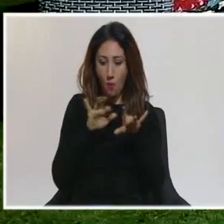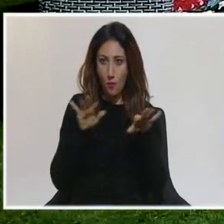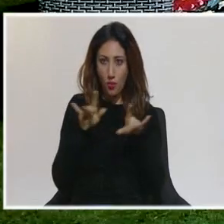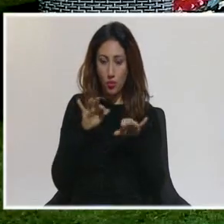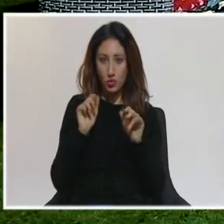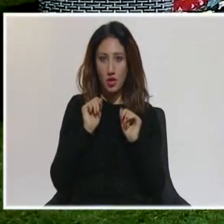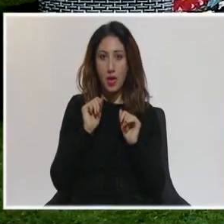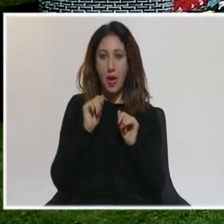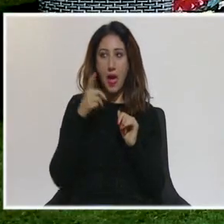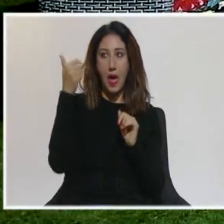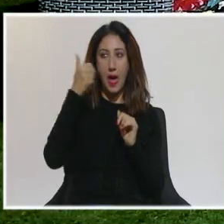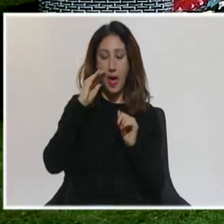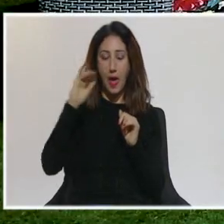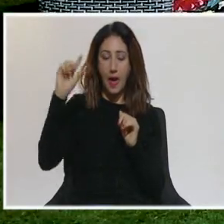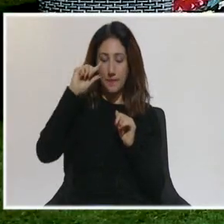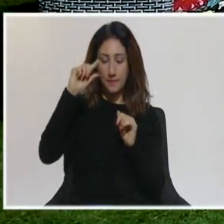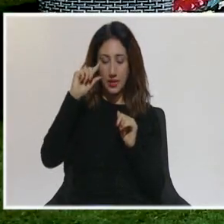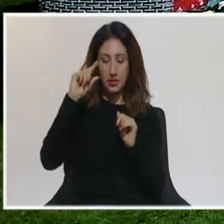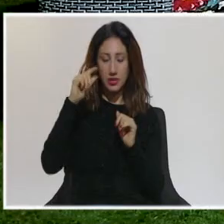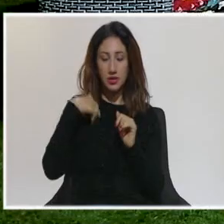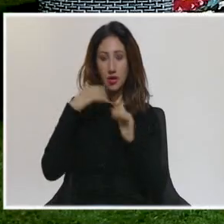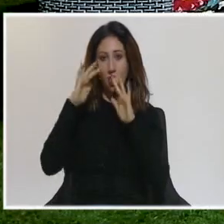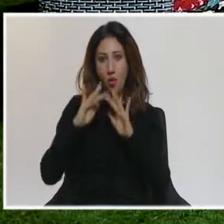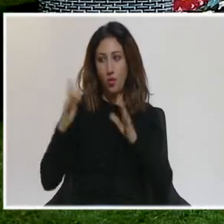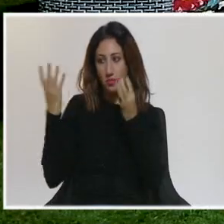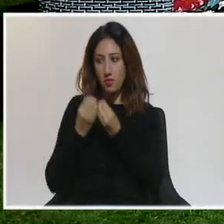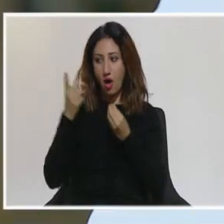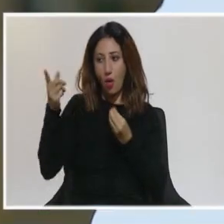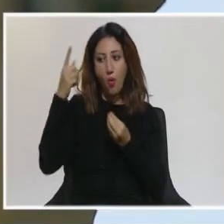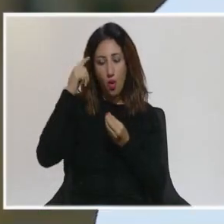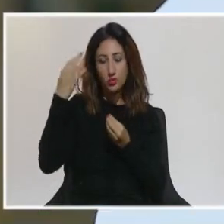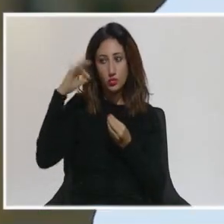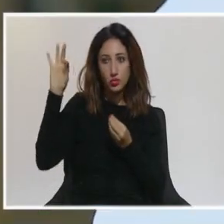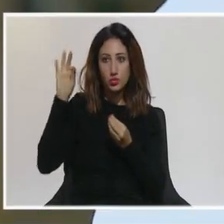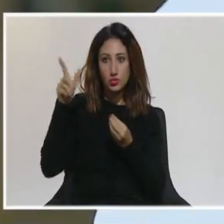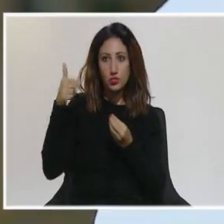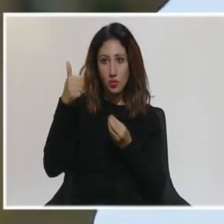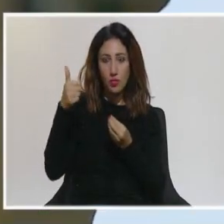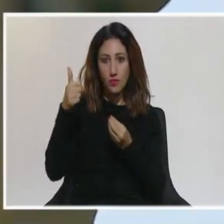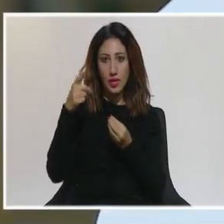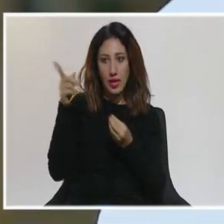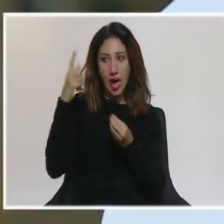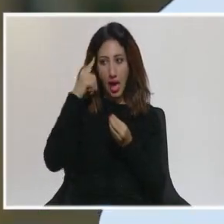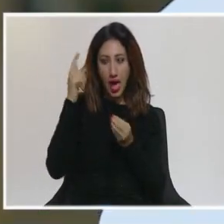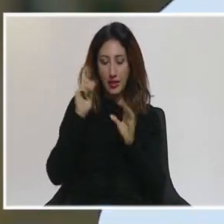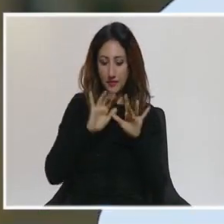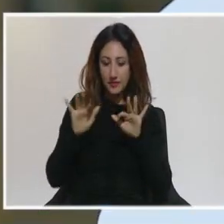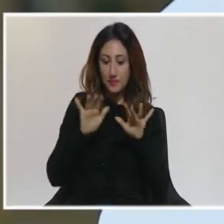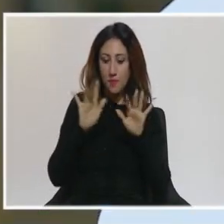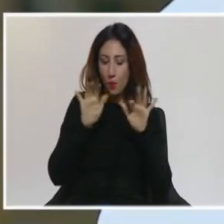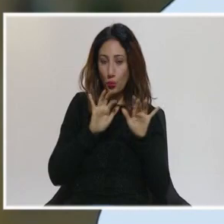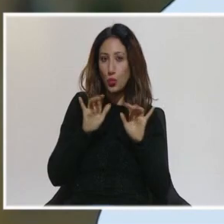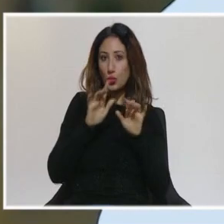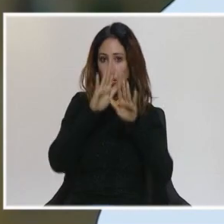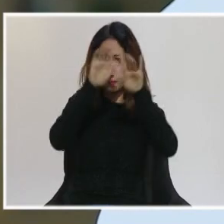احمد ادم، لان انا كنت اروح اقعد معاه وهو كان غاوي. انت عارف اول واحد في الفنانين اهتم بحكايه الكمبيوتر